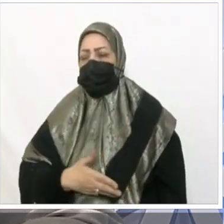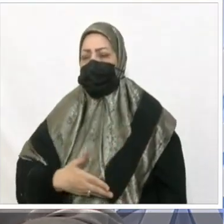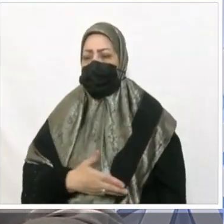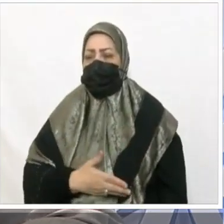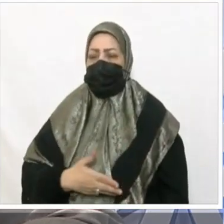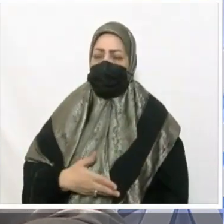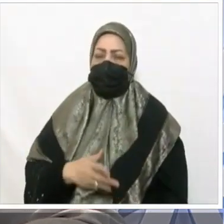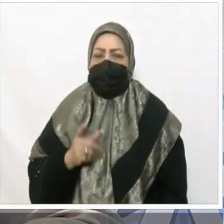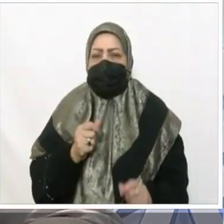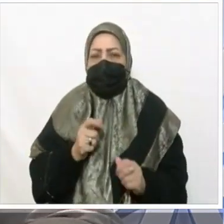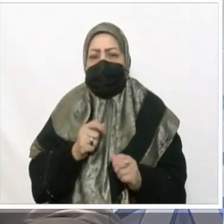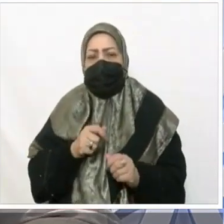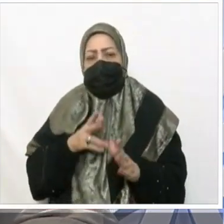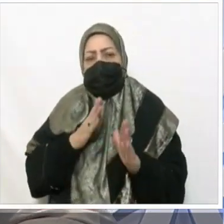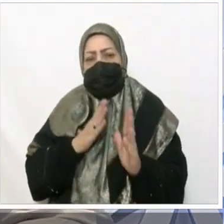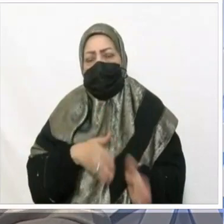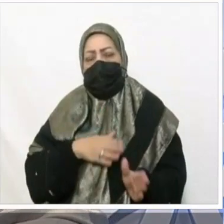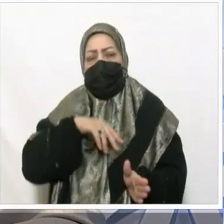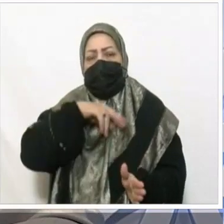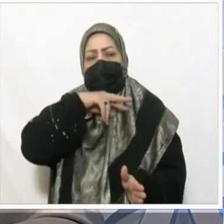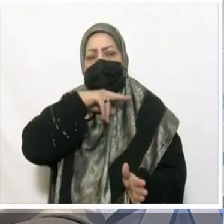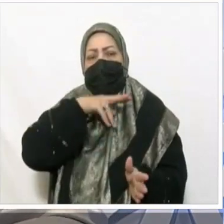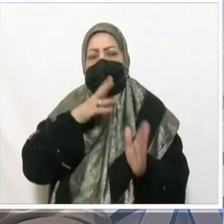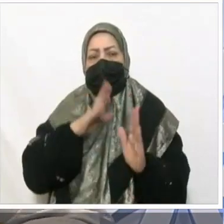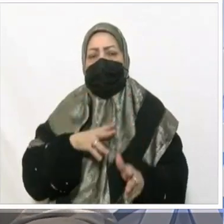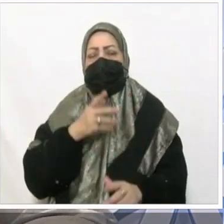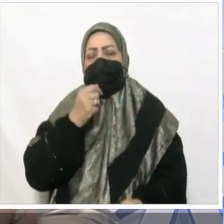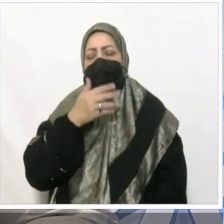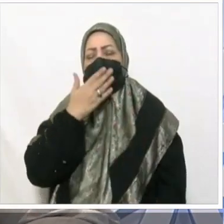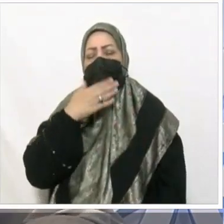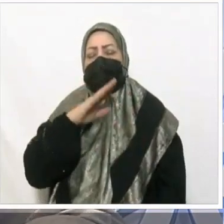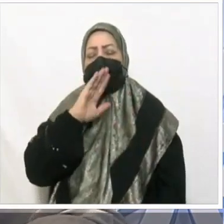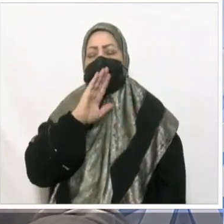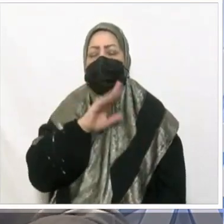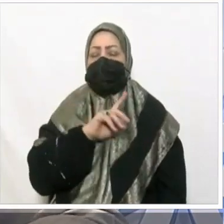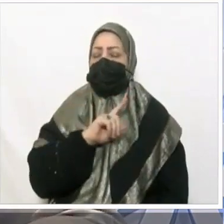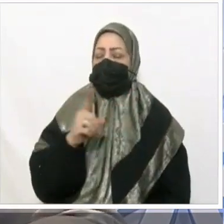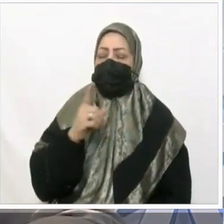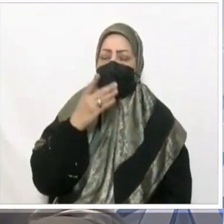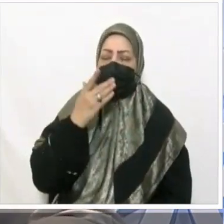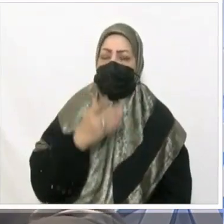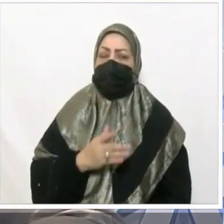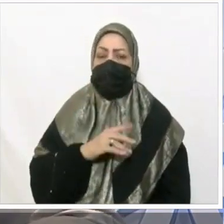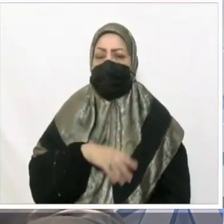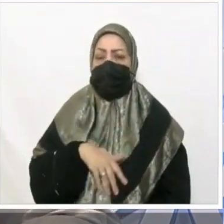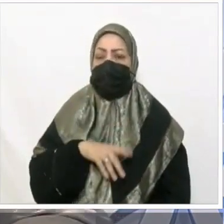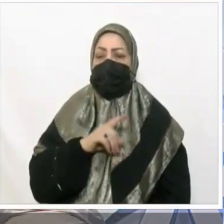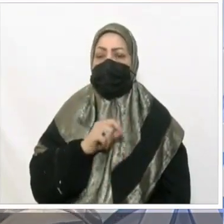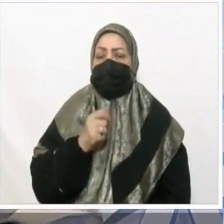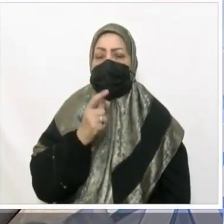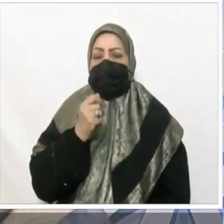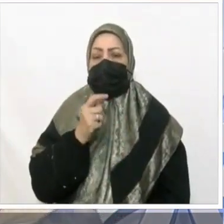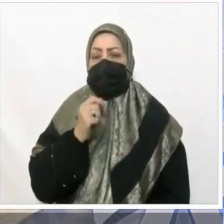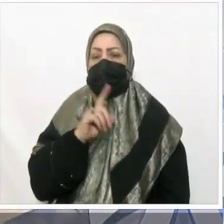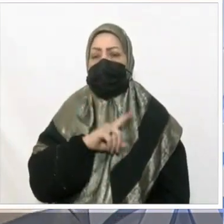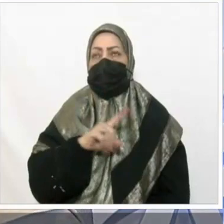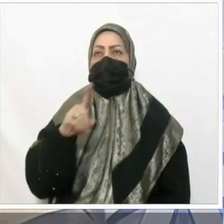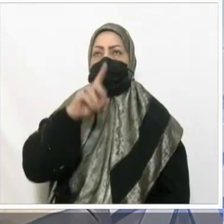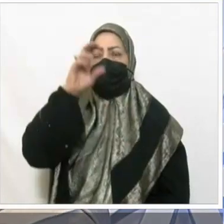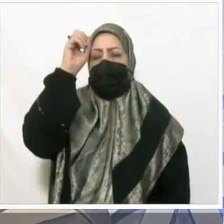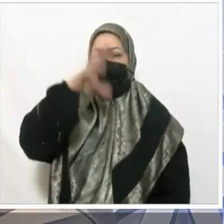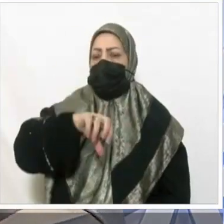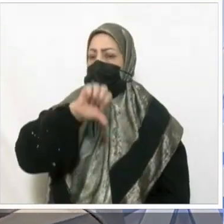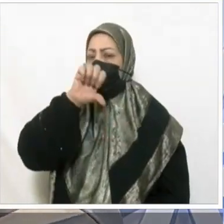على خير، وإنما تجده دائما وهو ساخط، فلا يبارك الله له فيما أعطى. قبل تنتهي